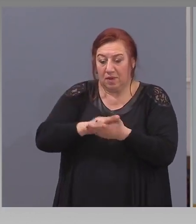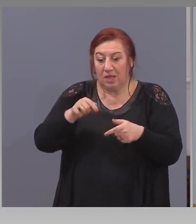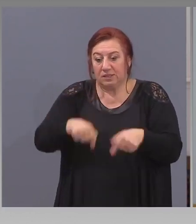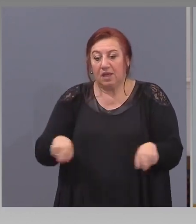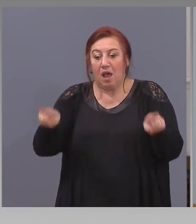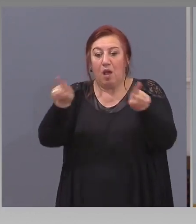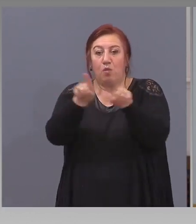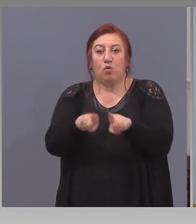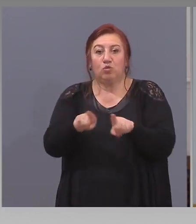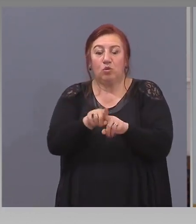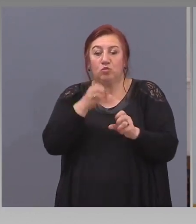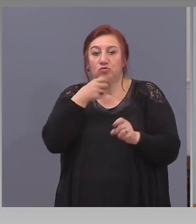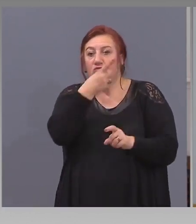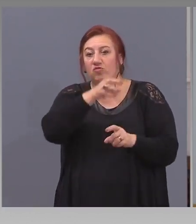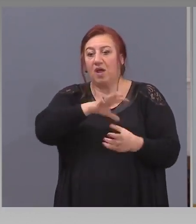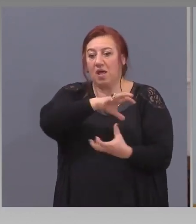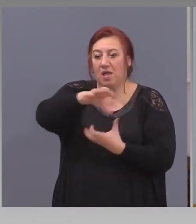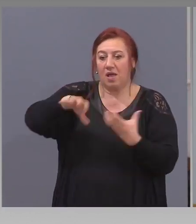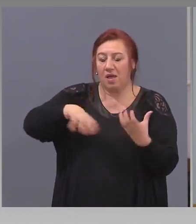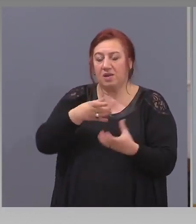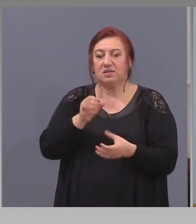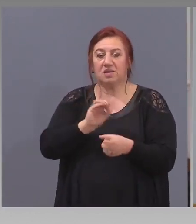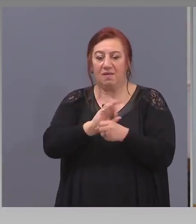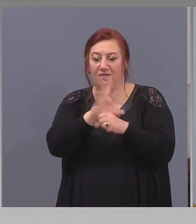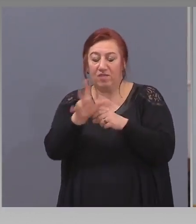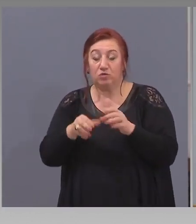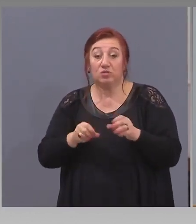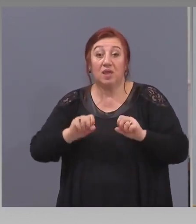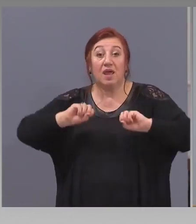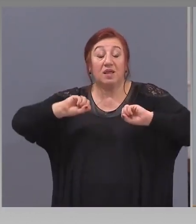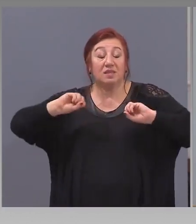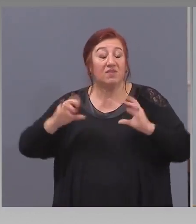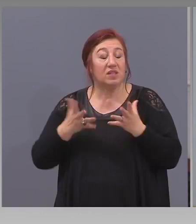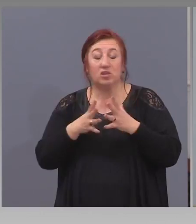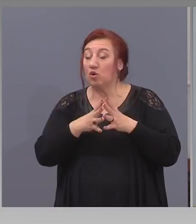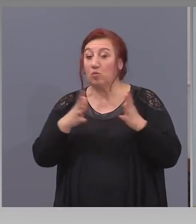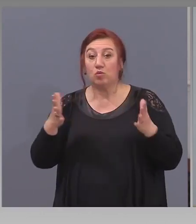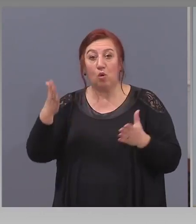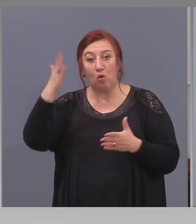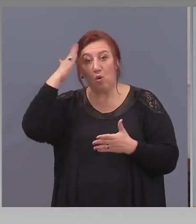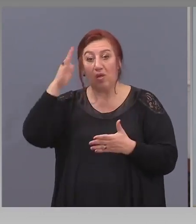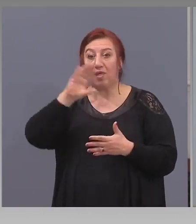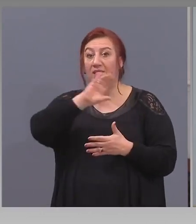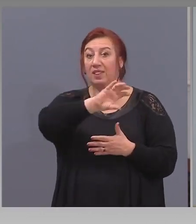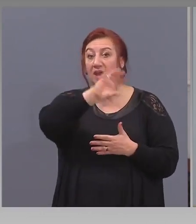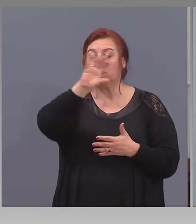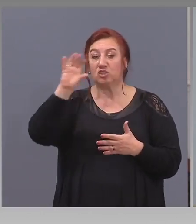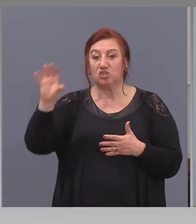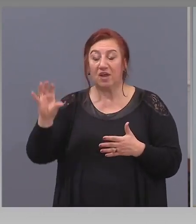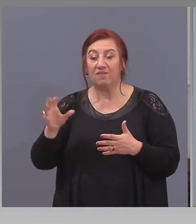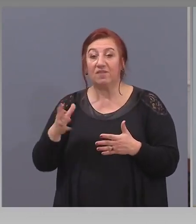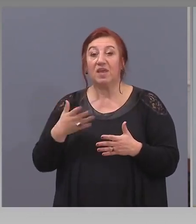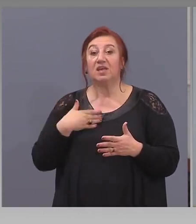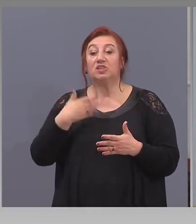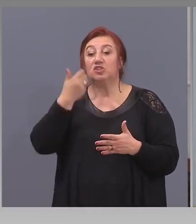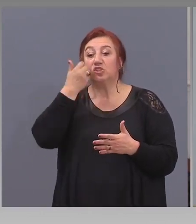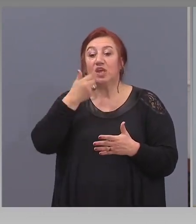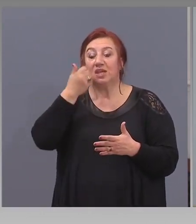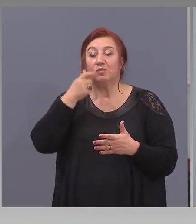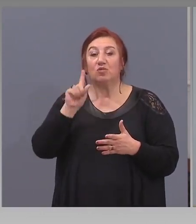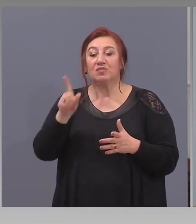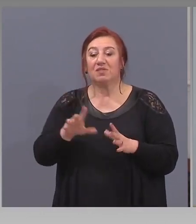тях. Изведнъж много държави ще легнат на общия